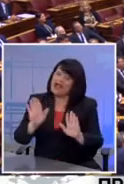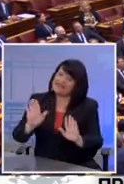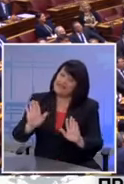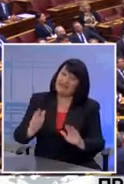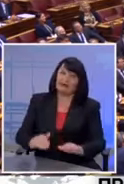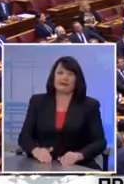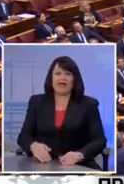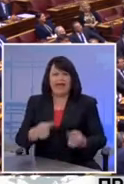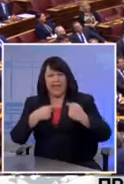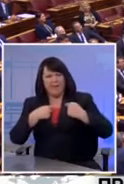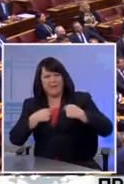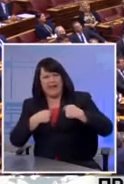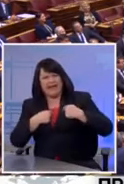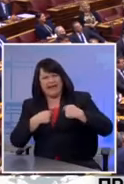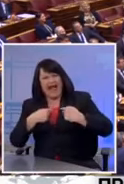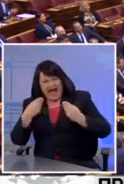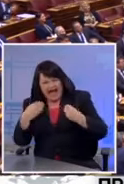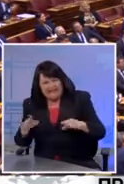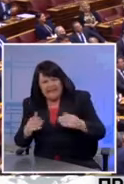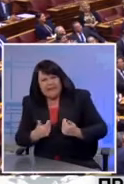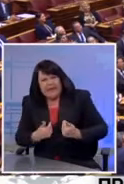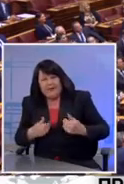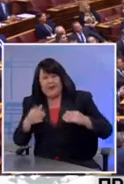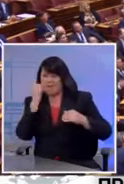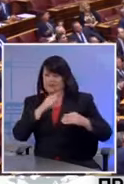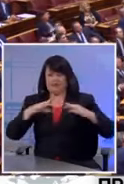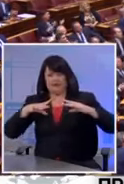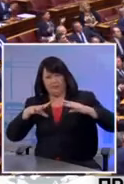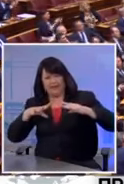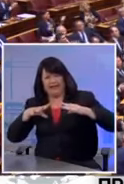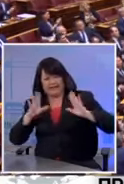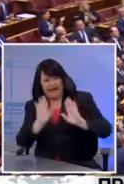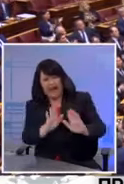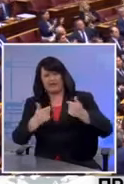και τον ενικό σε μένα να τον αφήσετε. Αυτές τις ψευτομαγκές αλλού θα τις κάνετε.